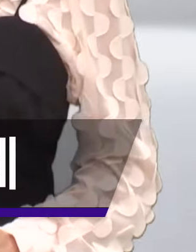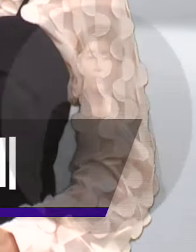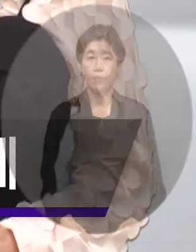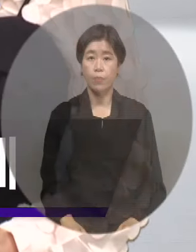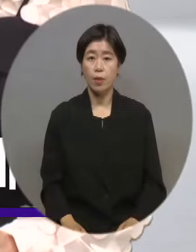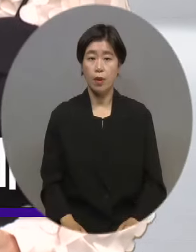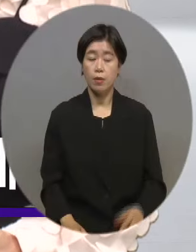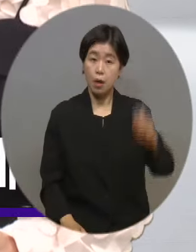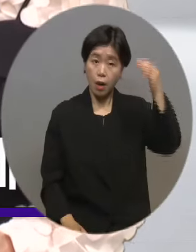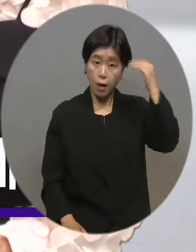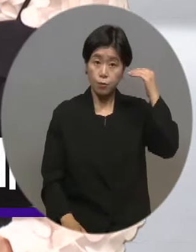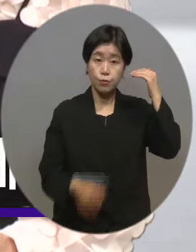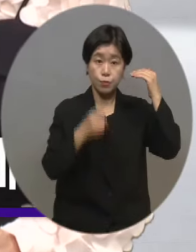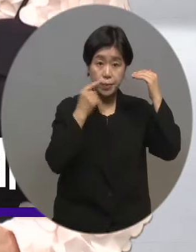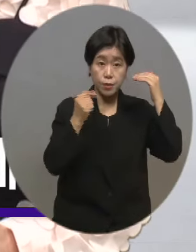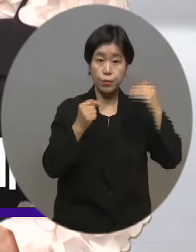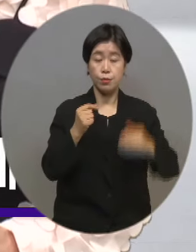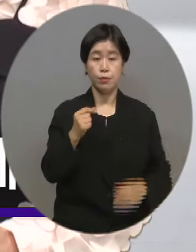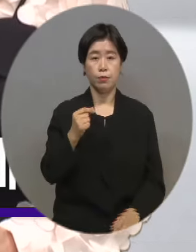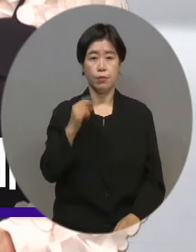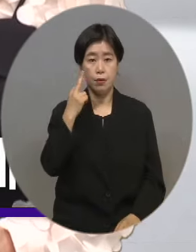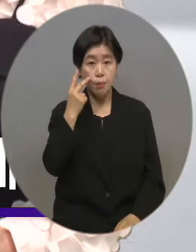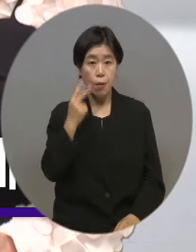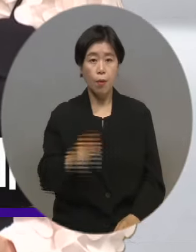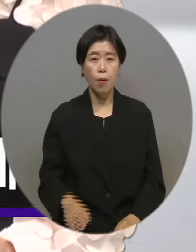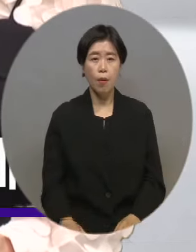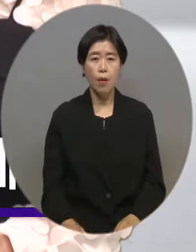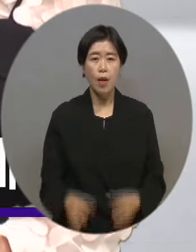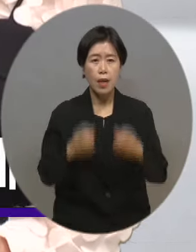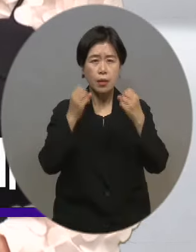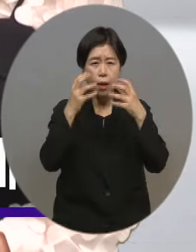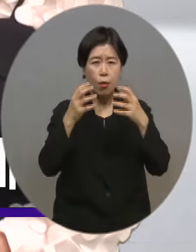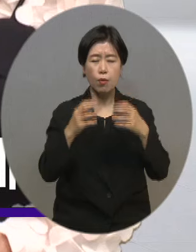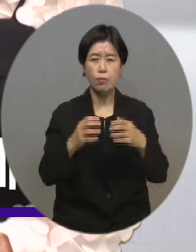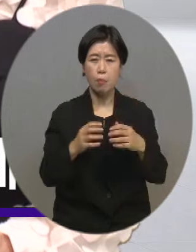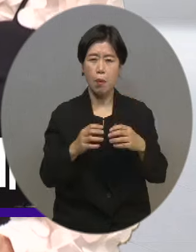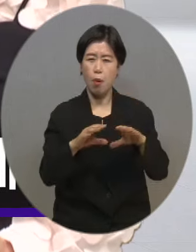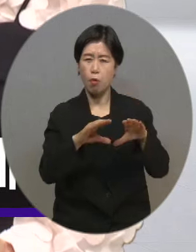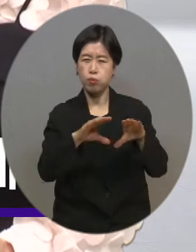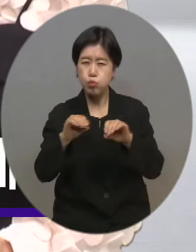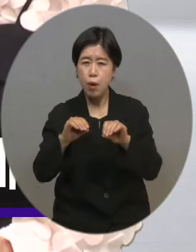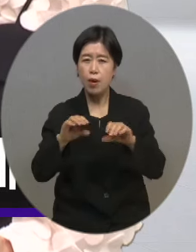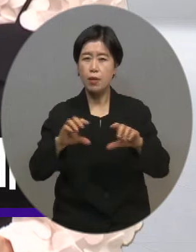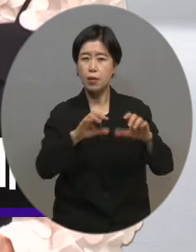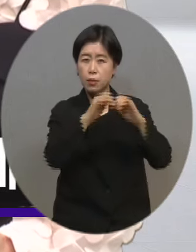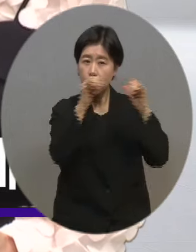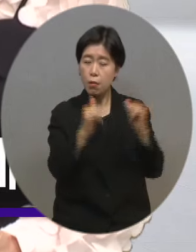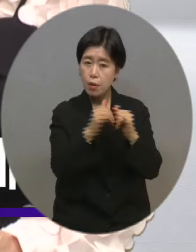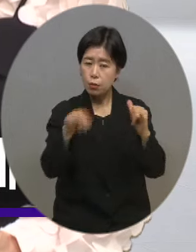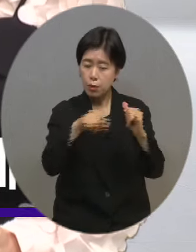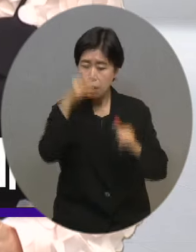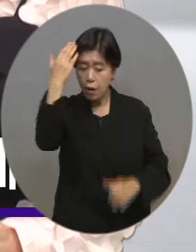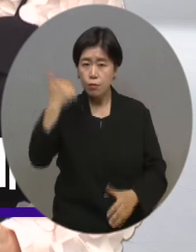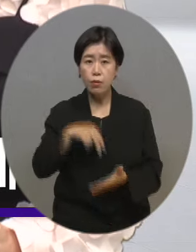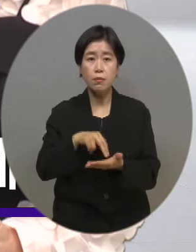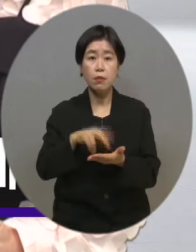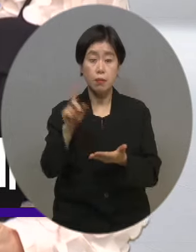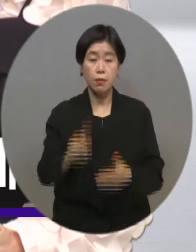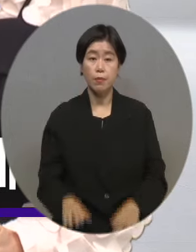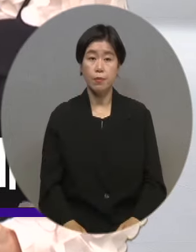한미일 북중러 신냉전 상황에서 남북을 둘러싼 국제정세는 어떻게 파악해야 할까요? 이번 주